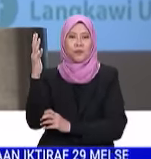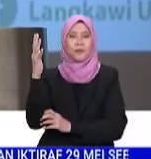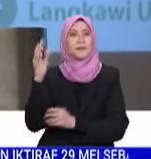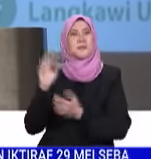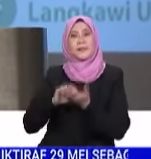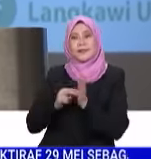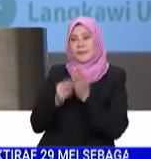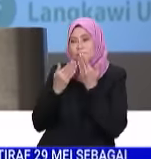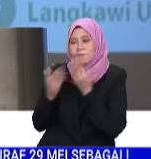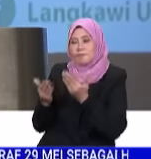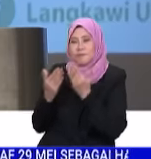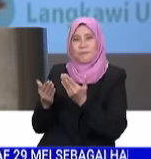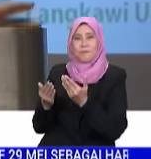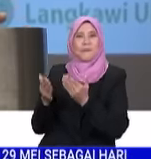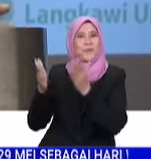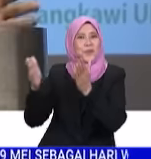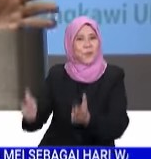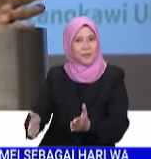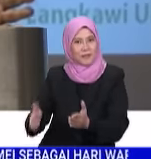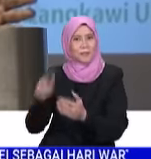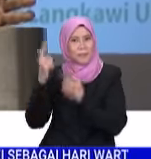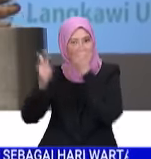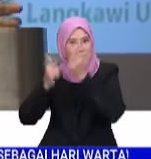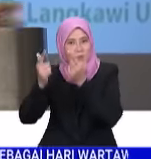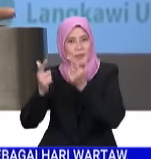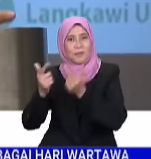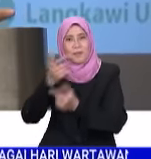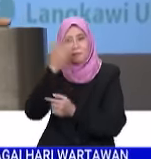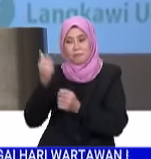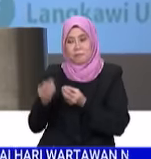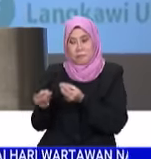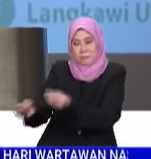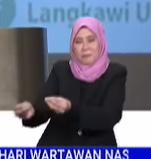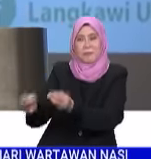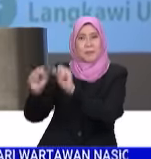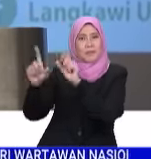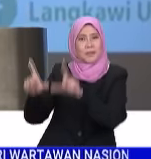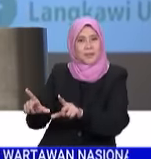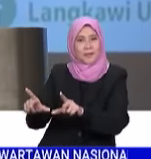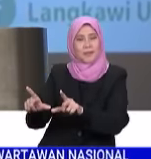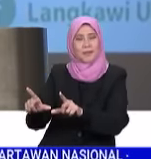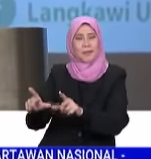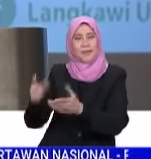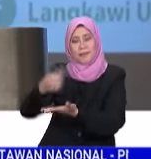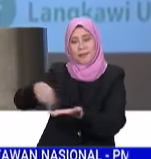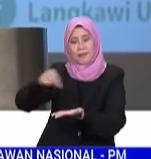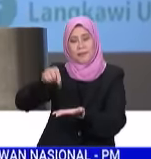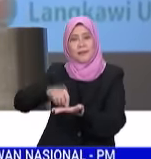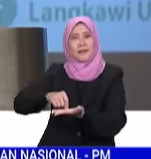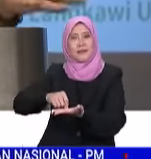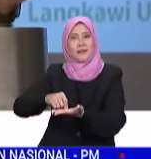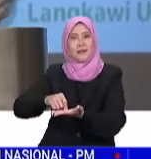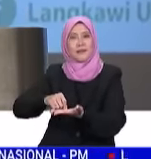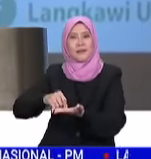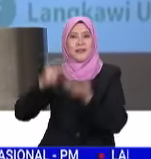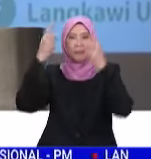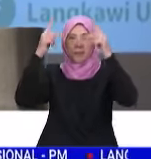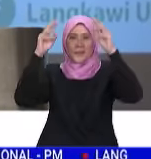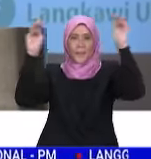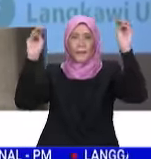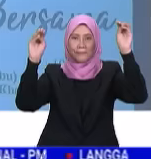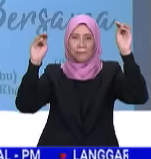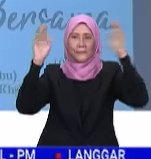satu penghargaan diberikan untuk sijil yang akan ditandatangani oleh yang amat berhormat Perdana